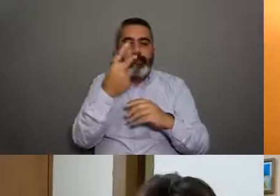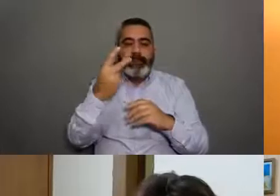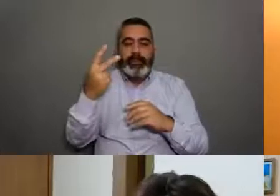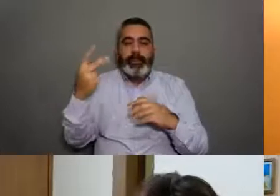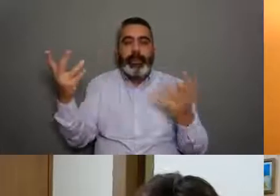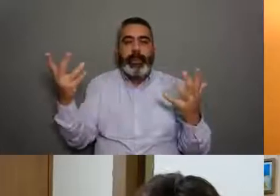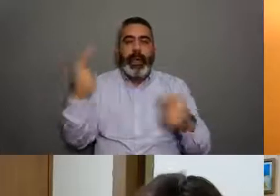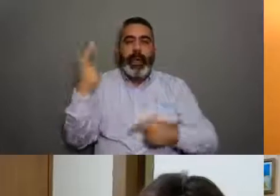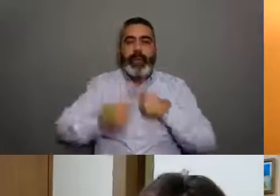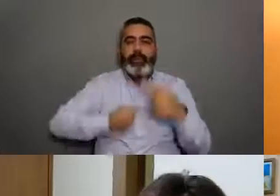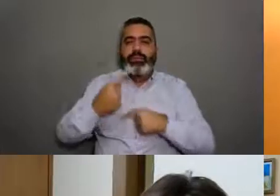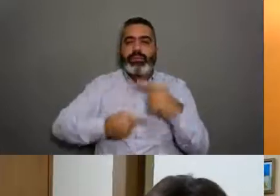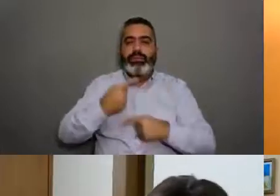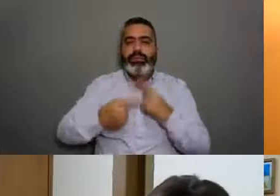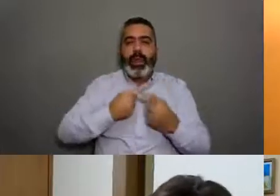Πολλές εμπειρίες,